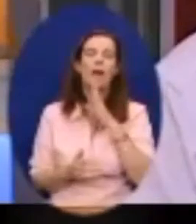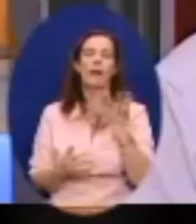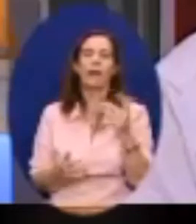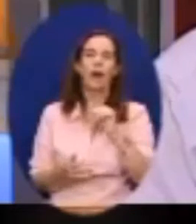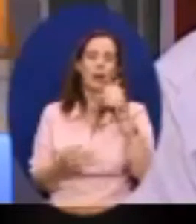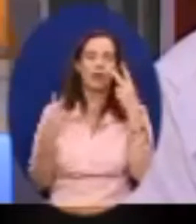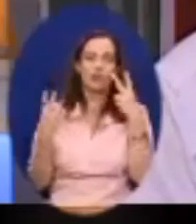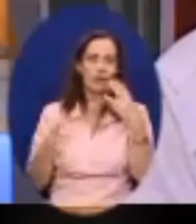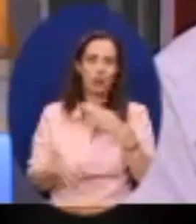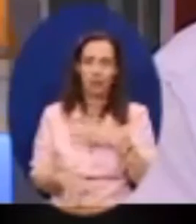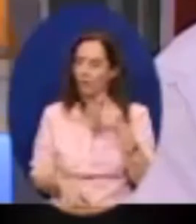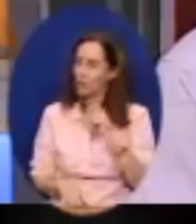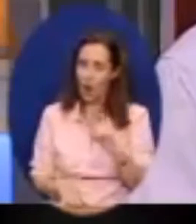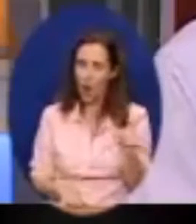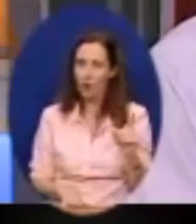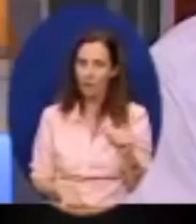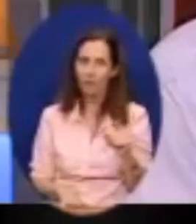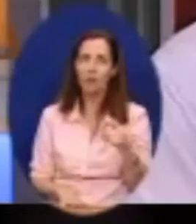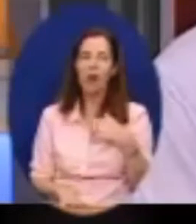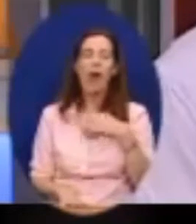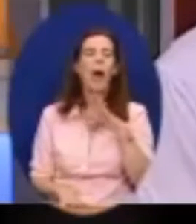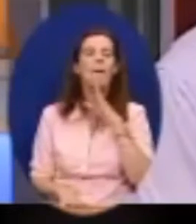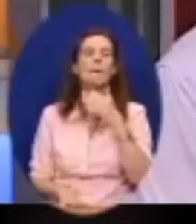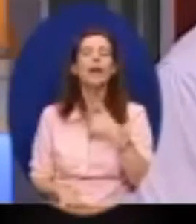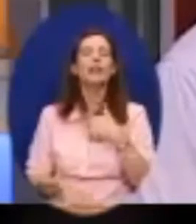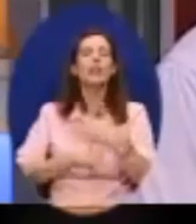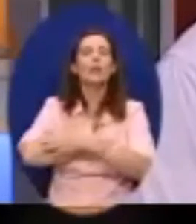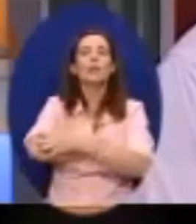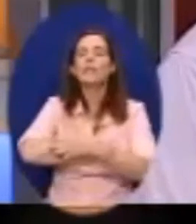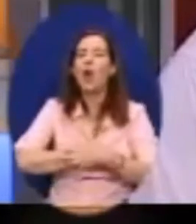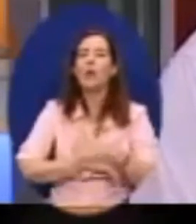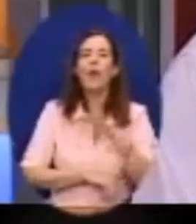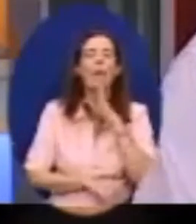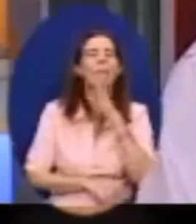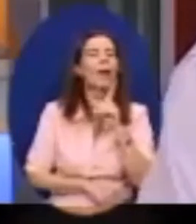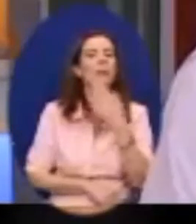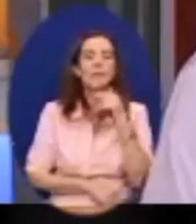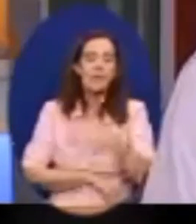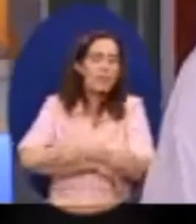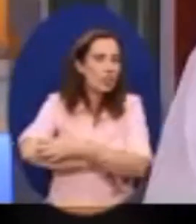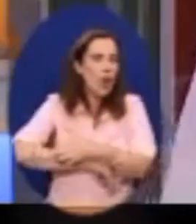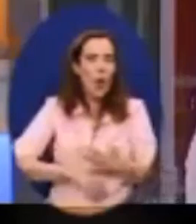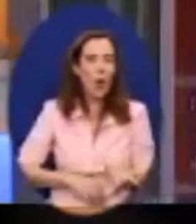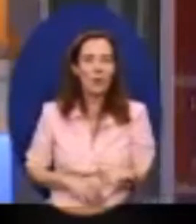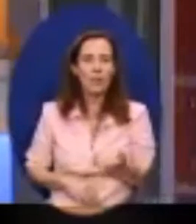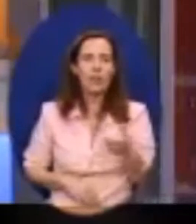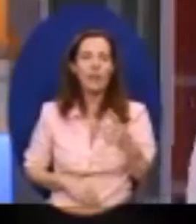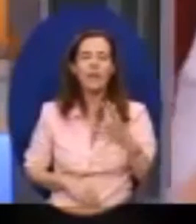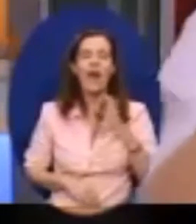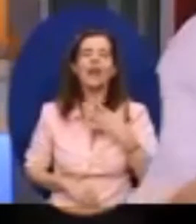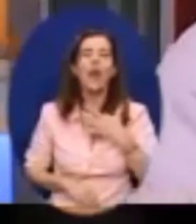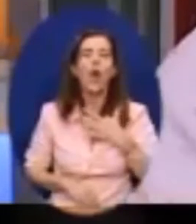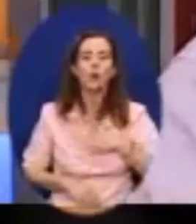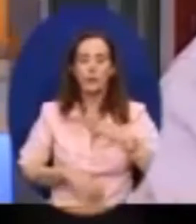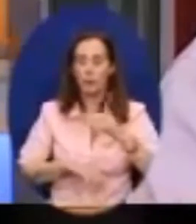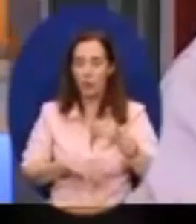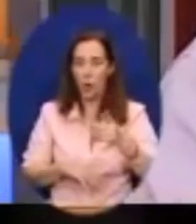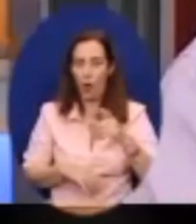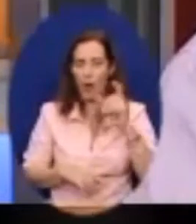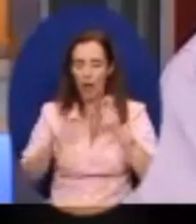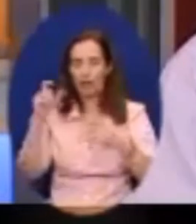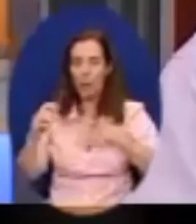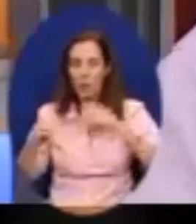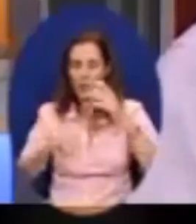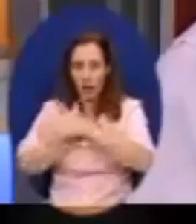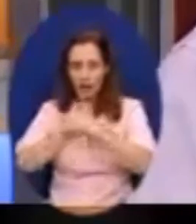המרכזית שלנו ולא כך. הבעיה המרכזית שלנו היא עוני. לא, הבעיה המרכזית שלנו היא עוני. אנחנו רוצים להעלות את כל האוכלוסייה